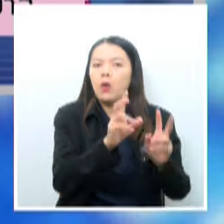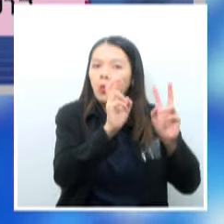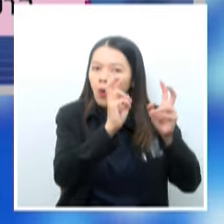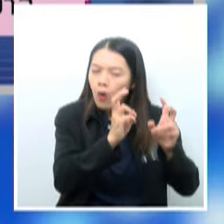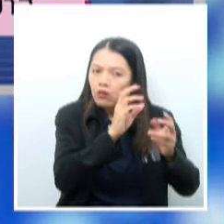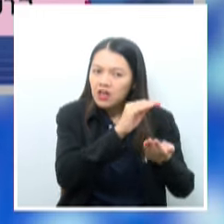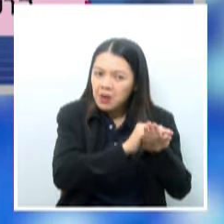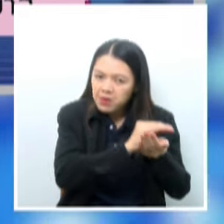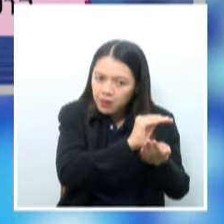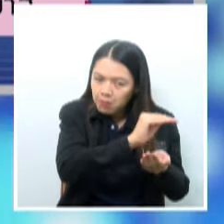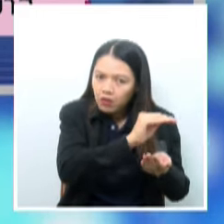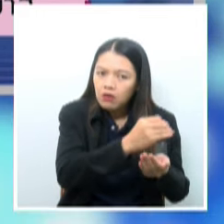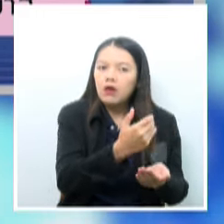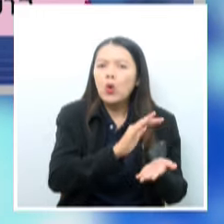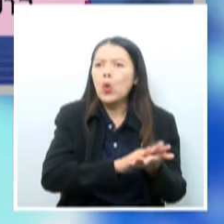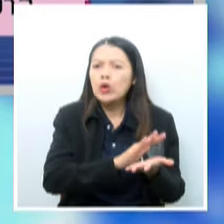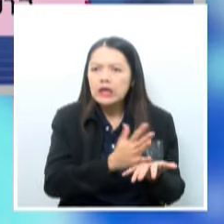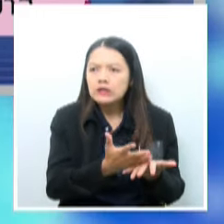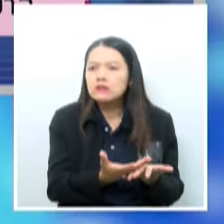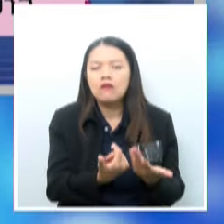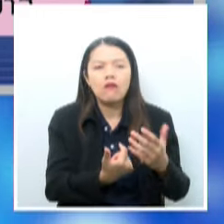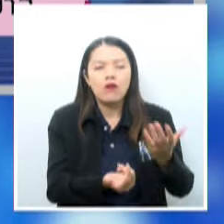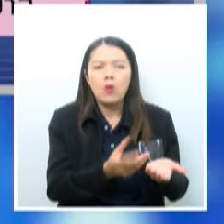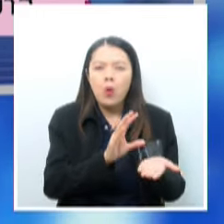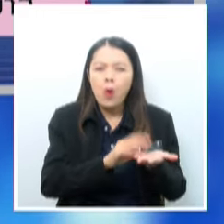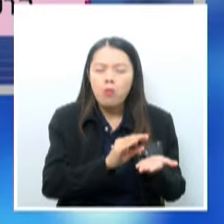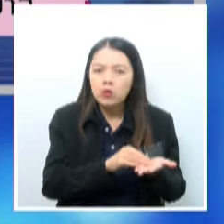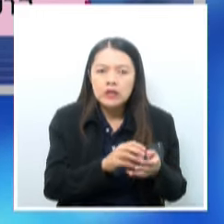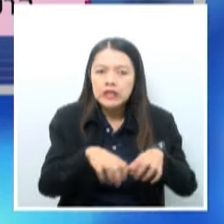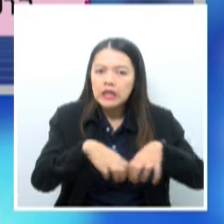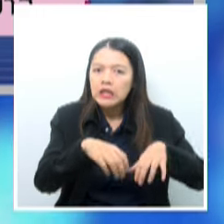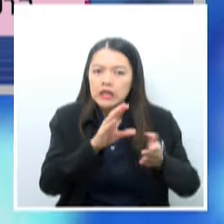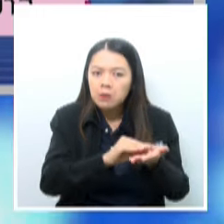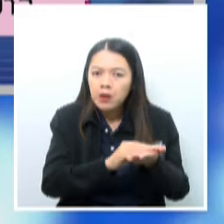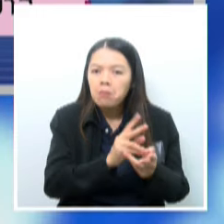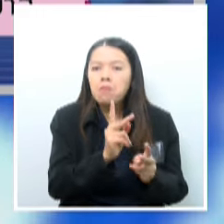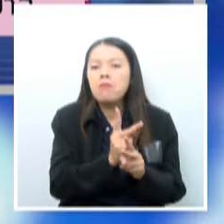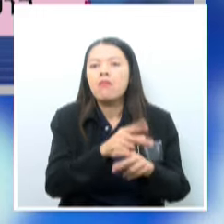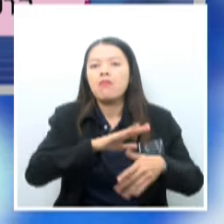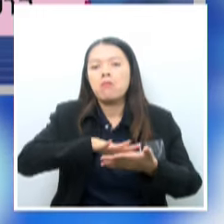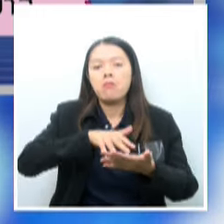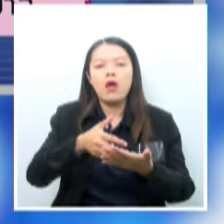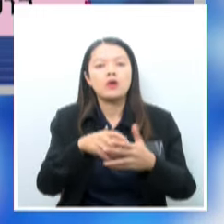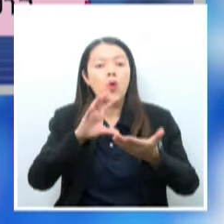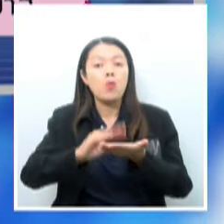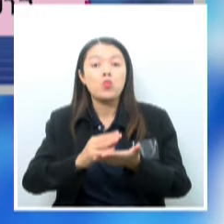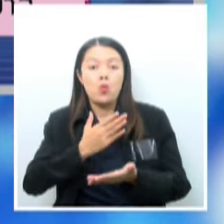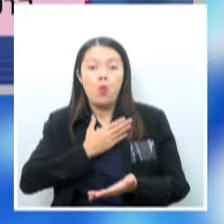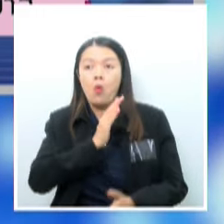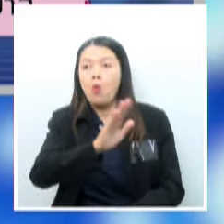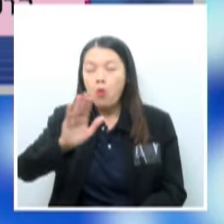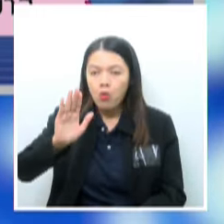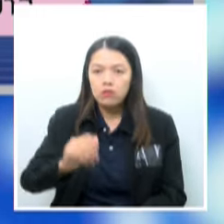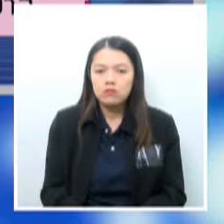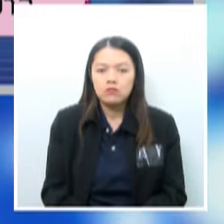ดเก็บจากสถานศึกษานะครับโดยข้อมูลเนี่ยเรามีการวางแผนการดำเนินการของข้อมูลของเรานะครับ